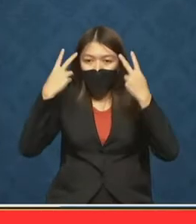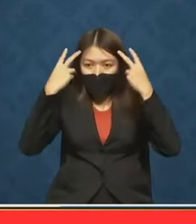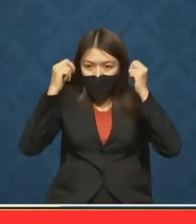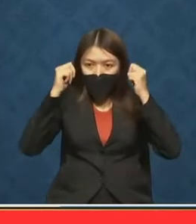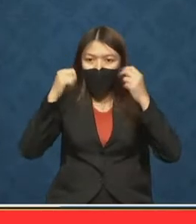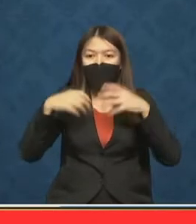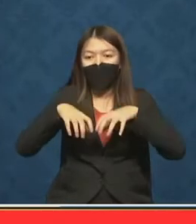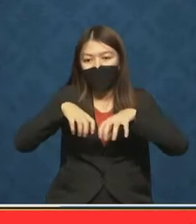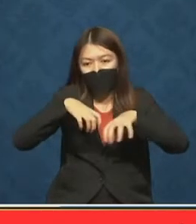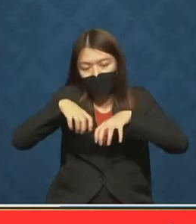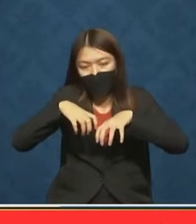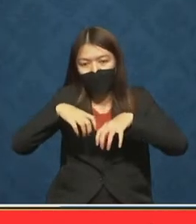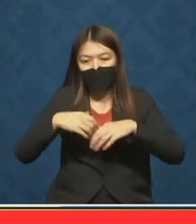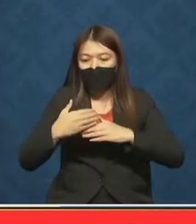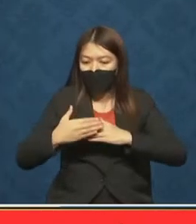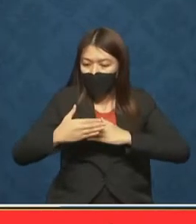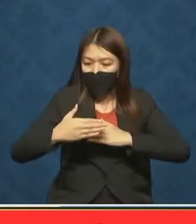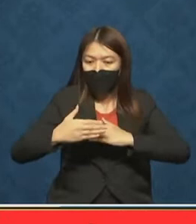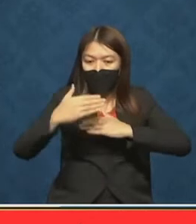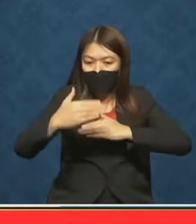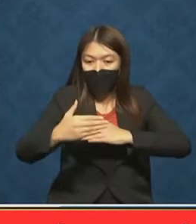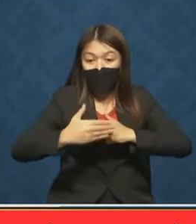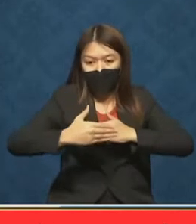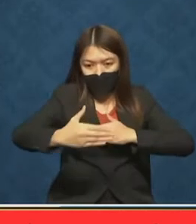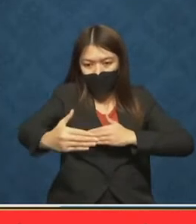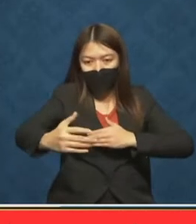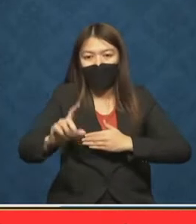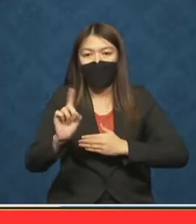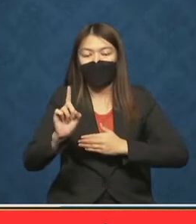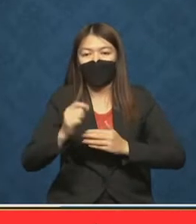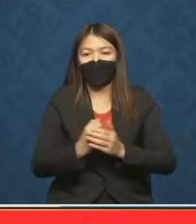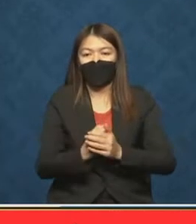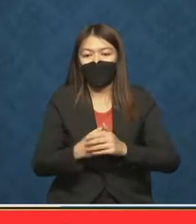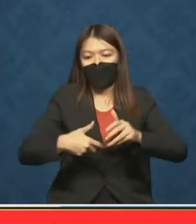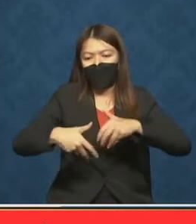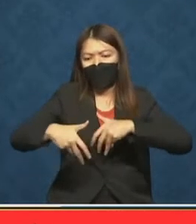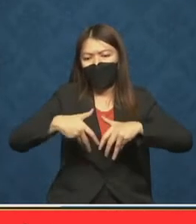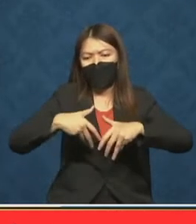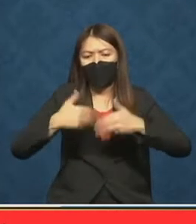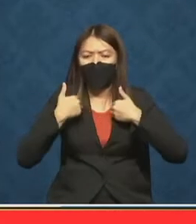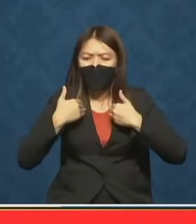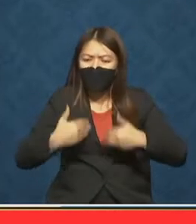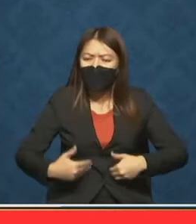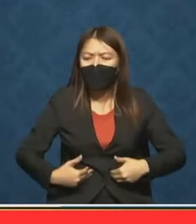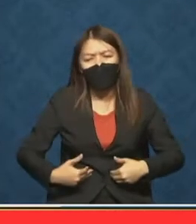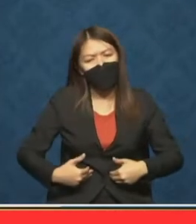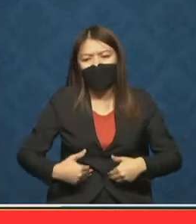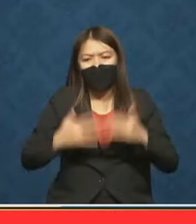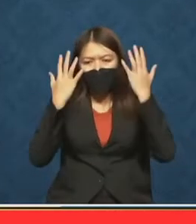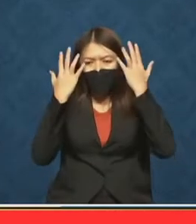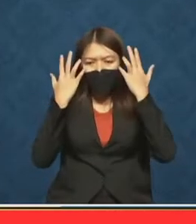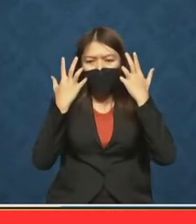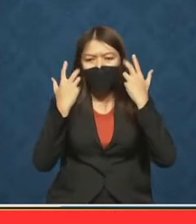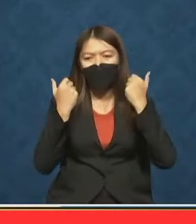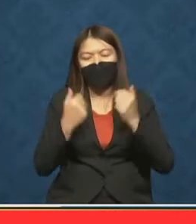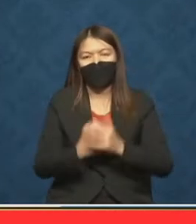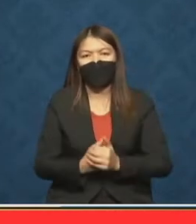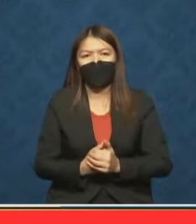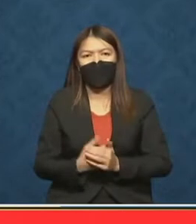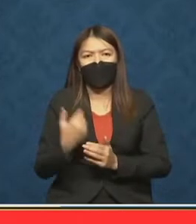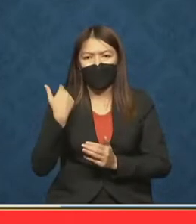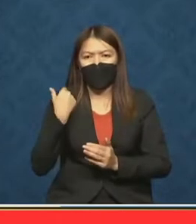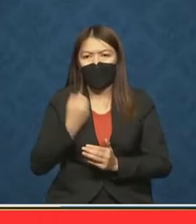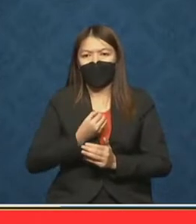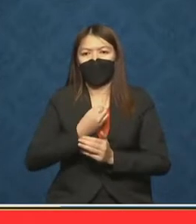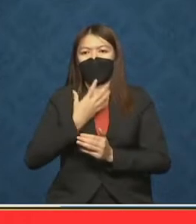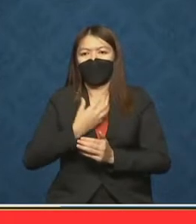บ้าง ไม่วาจะเประยะสร้น ระยะกลางหรอระยะยาวประชาชนใช้ชีวิตแบบส้หวงไปวันวันแต่กมีเรื่องให้